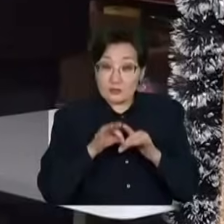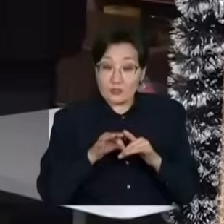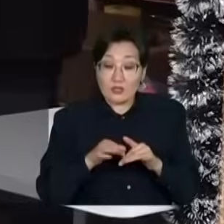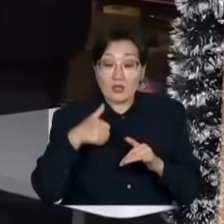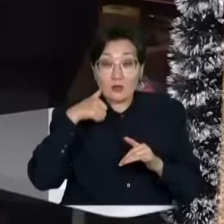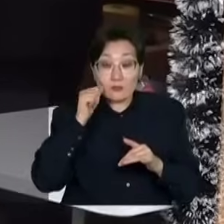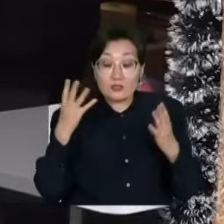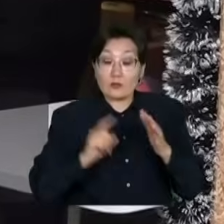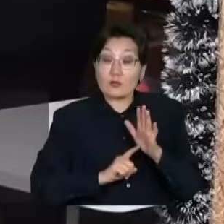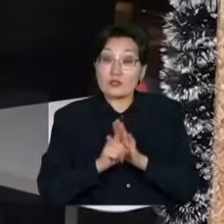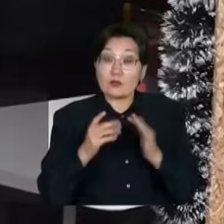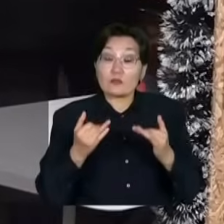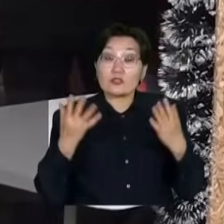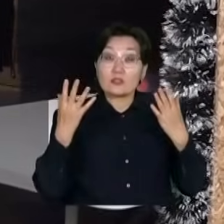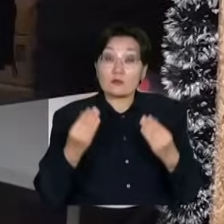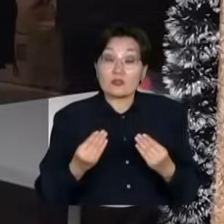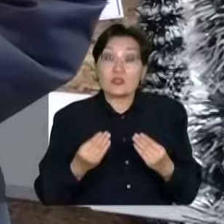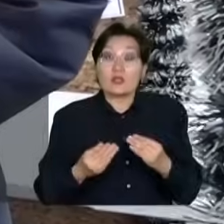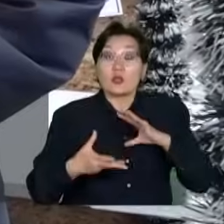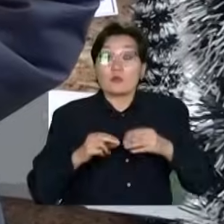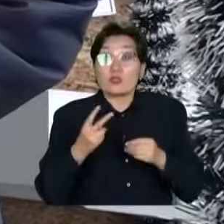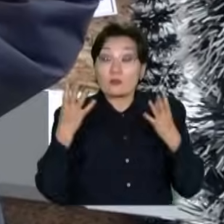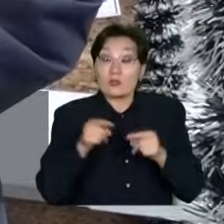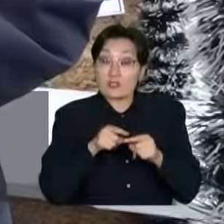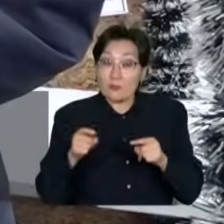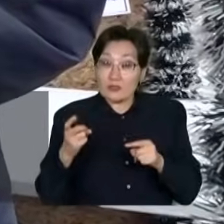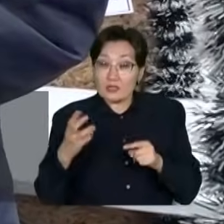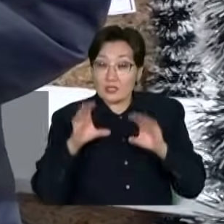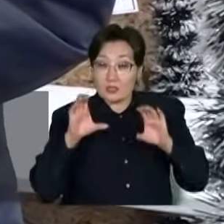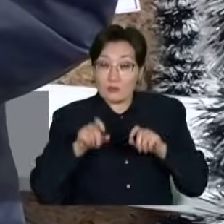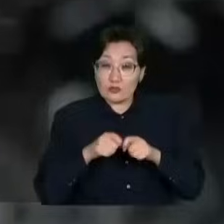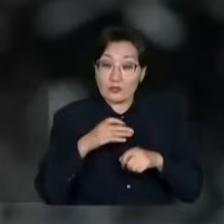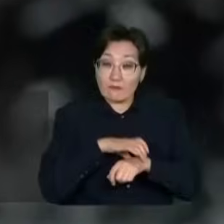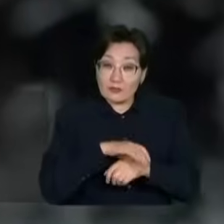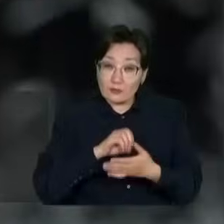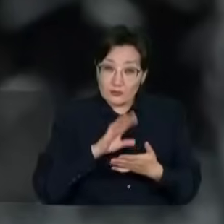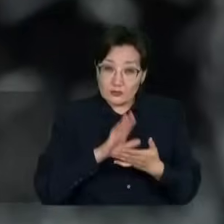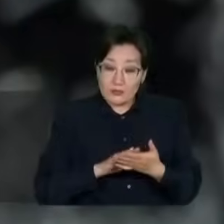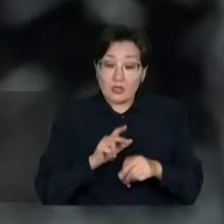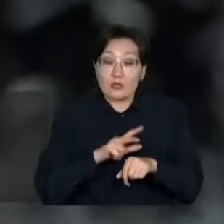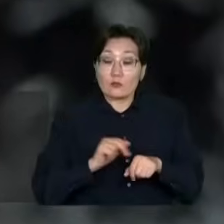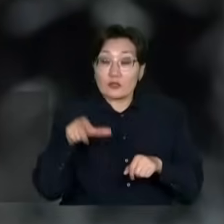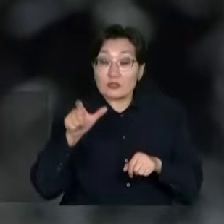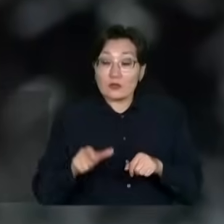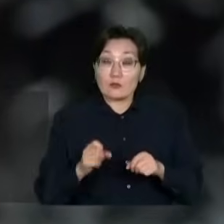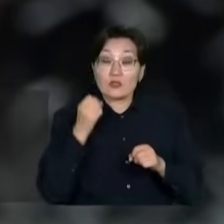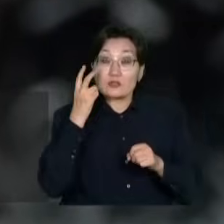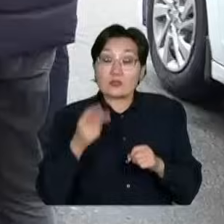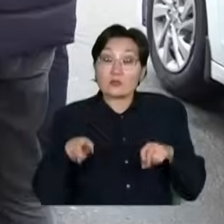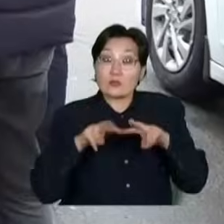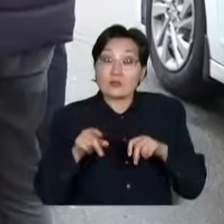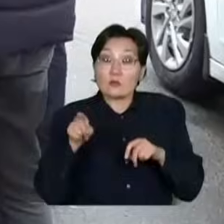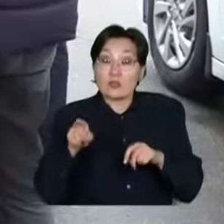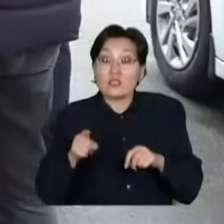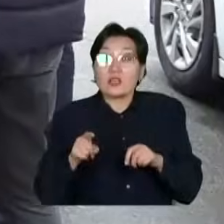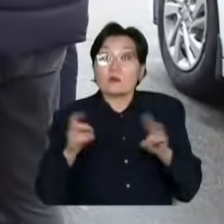кеше ғана басталған екен, бірақ бүгінді санағанда небәрі 2 күн ішінде бірталай заңбұзушылық анықталыпты. Мысалы, тәртіп сақшылары түсте тексерген мына дүңгіршек